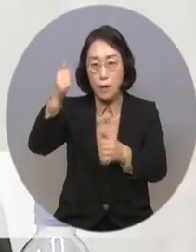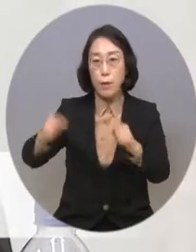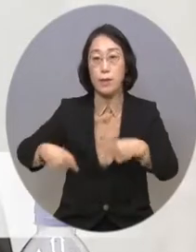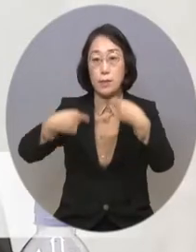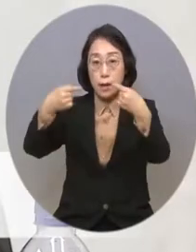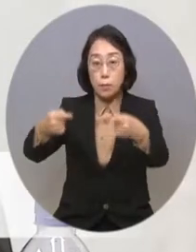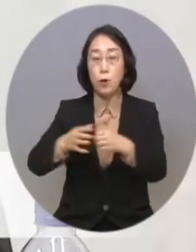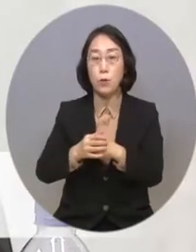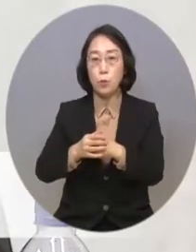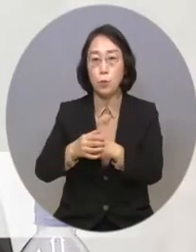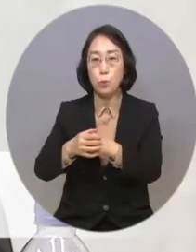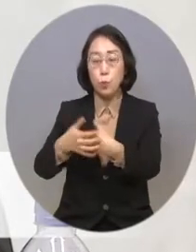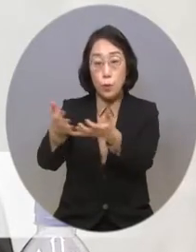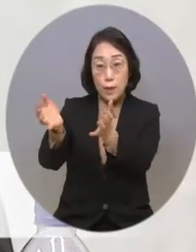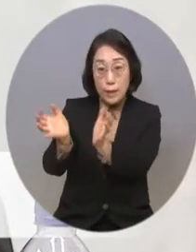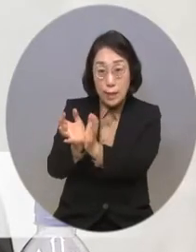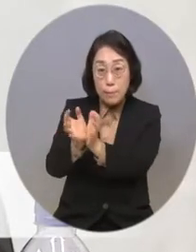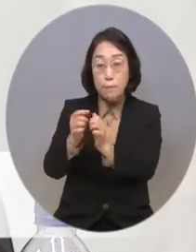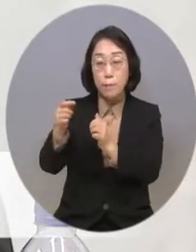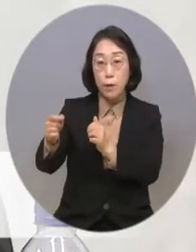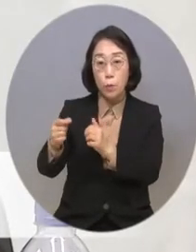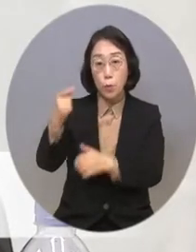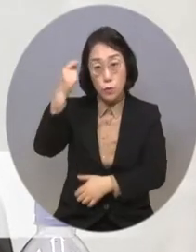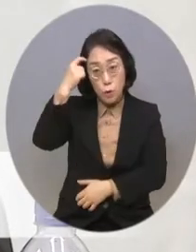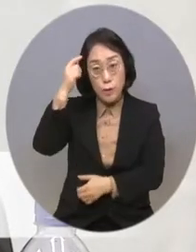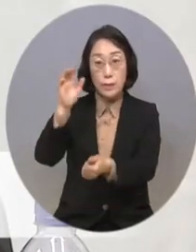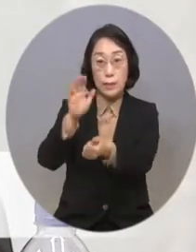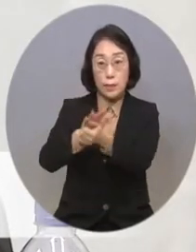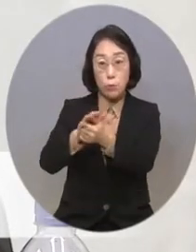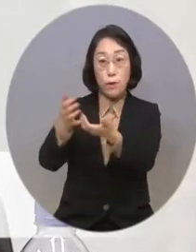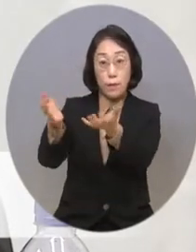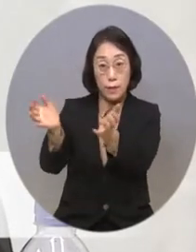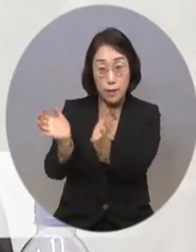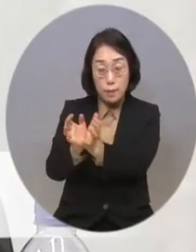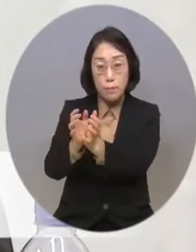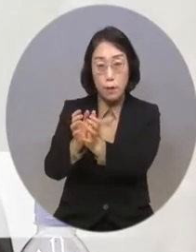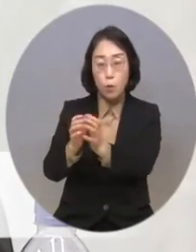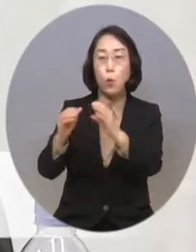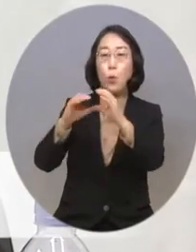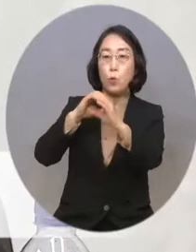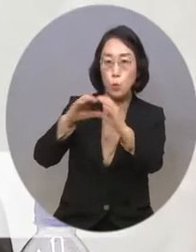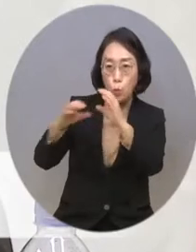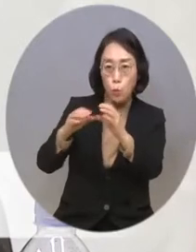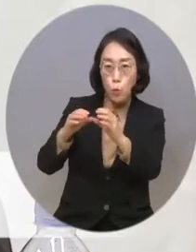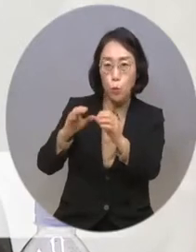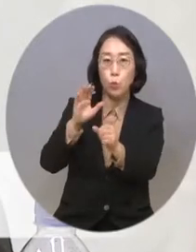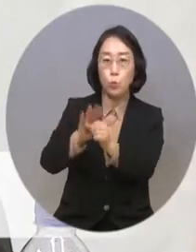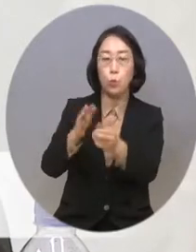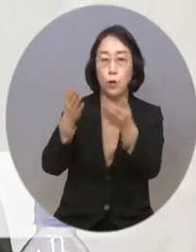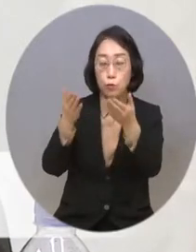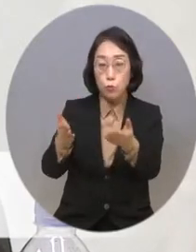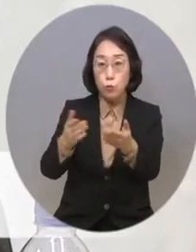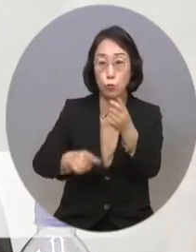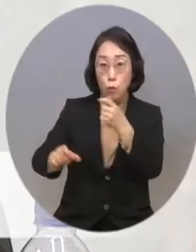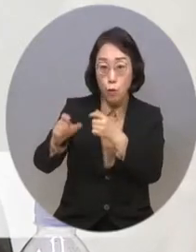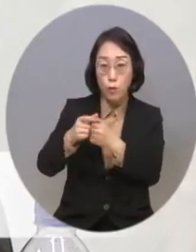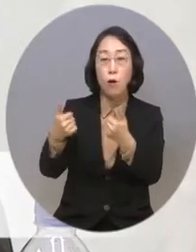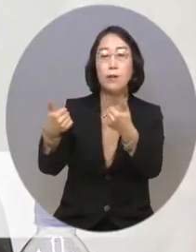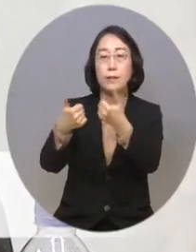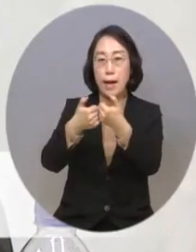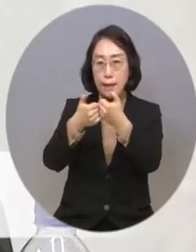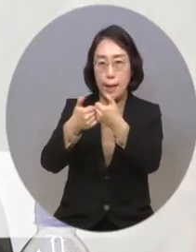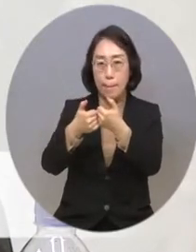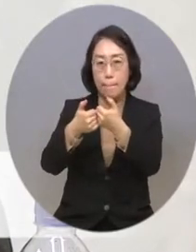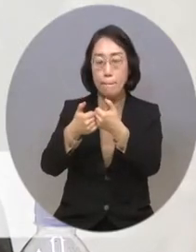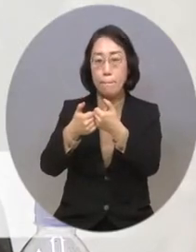과학 쪽하고 정신 지원하는 팀들과 조금 더 소통을 더 시키고 그런 부분들에서 상담과 이렇게